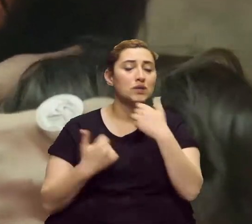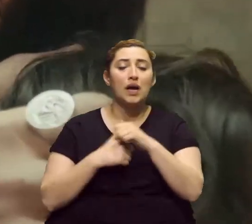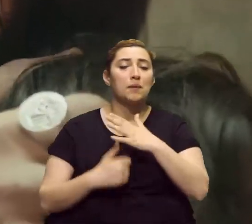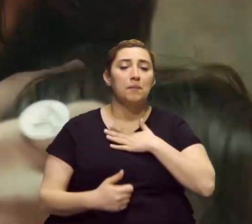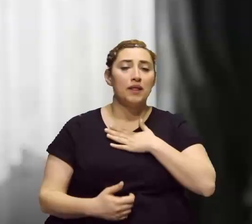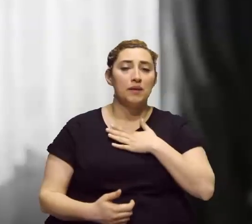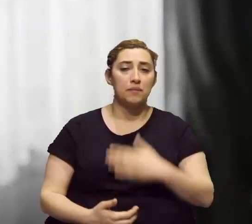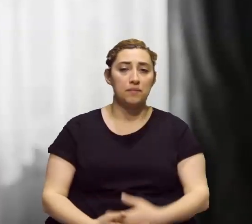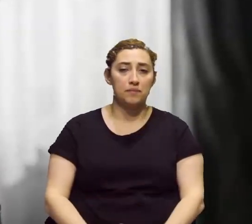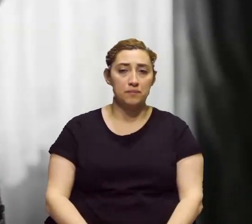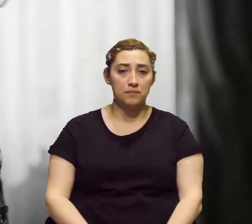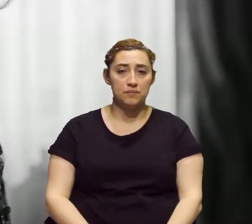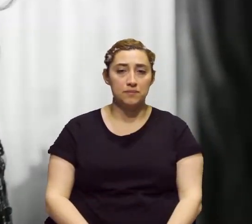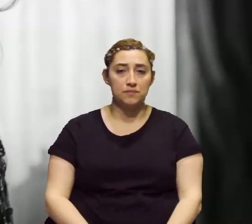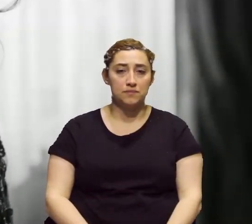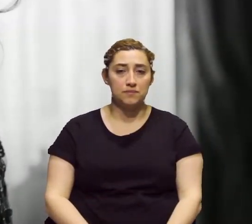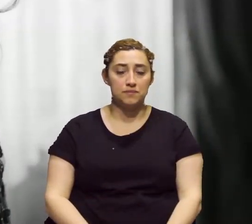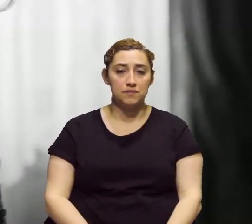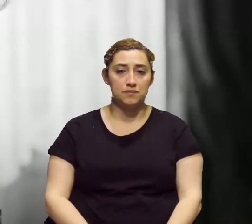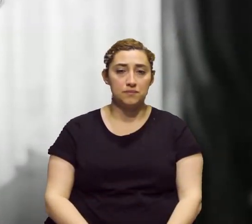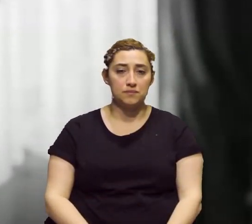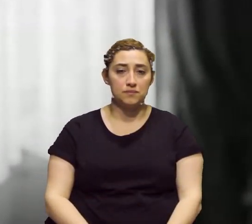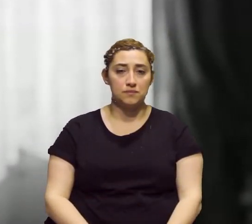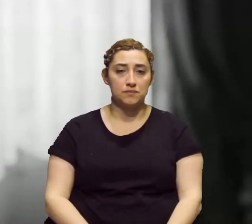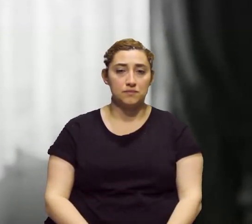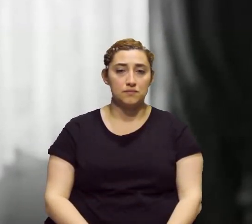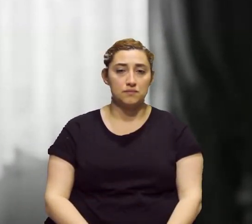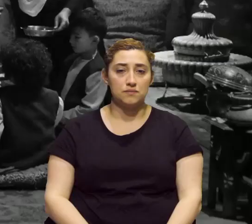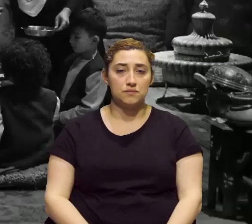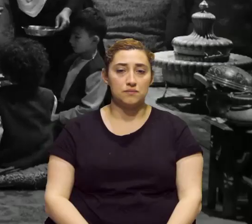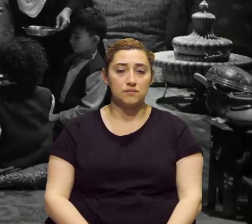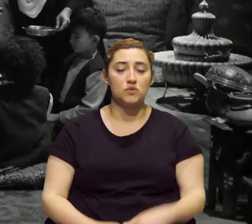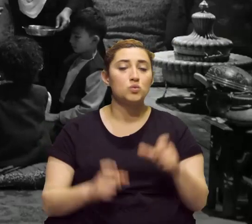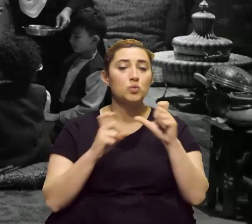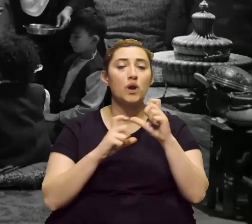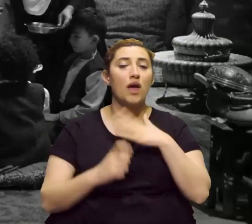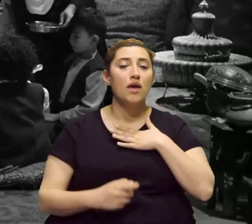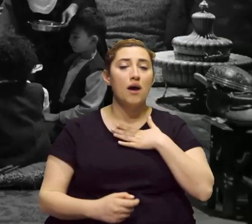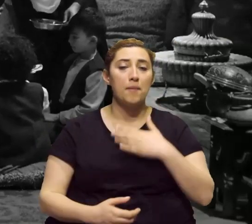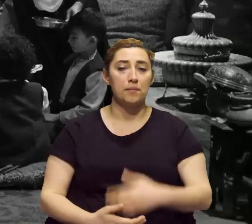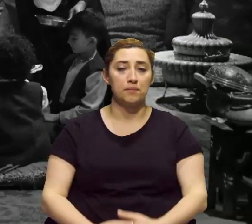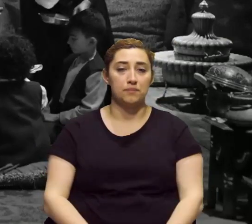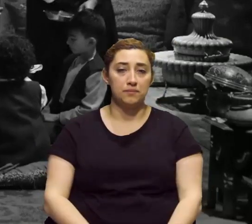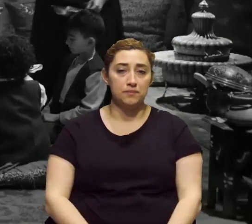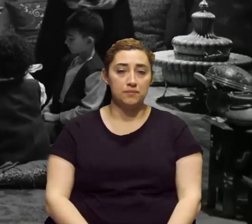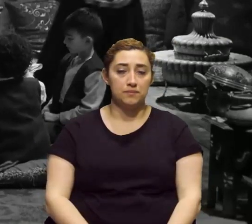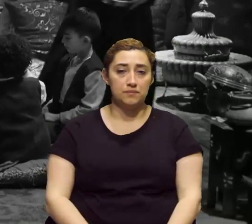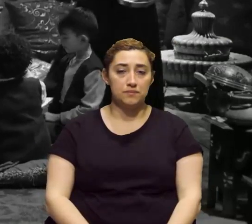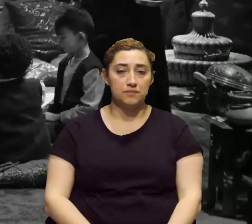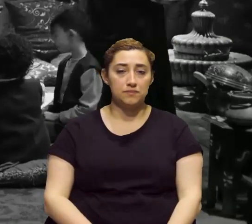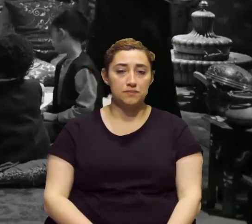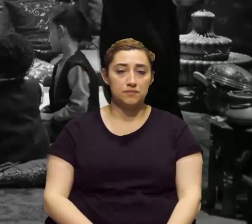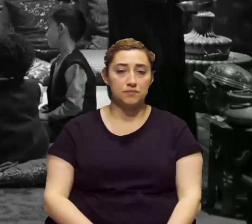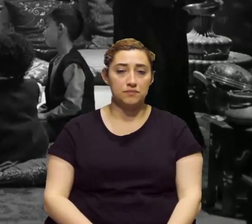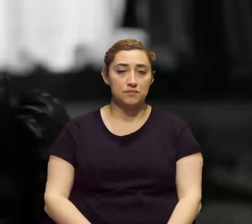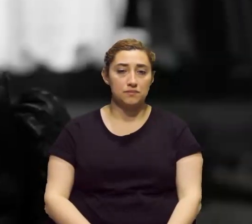benim. Siyah beyaz geçmişte Süreyya'nın gülümseyen yüzü. Süreyya'm. Geçmişte Gıyaset'in evinde yemekteler.